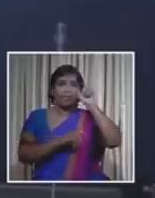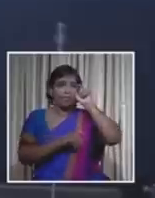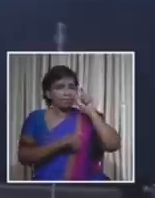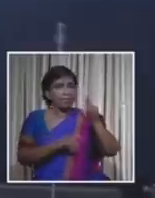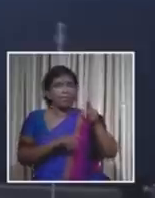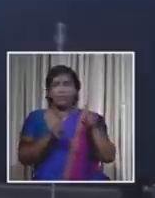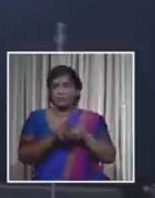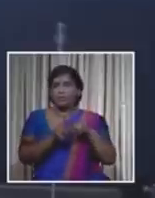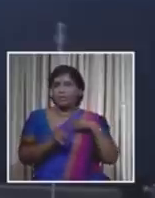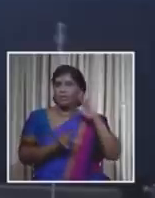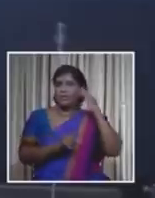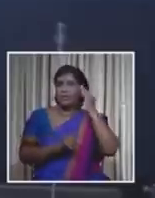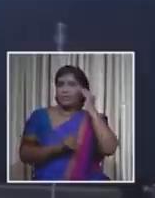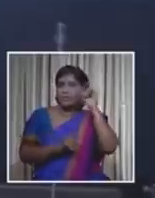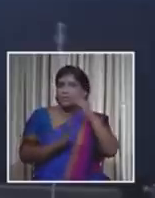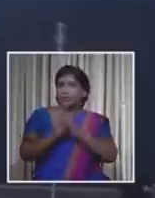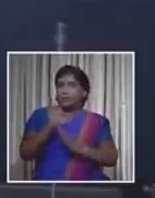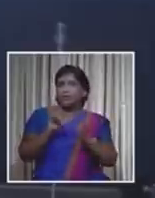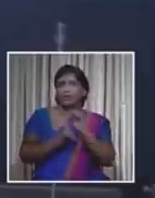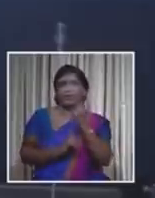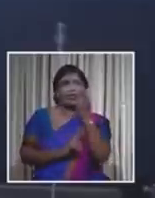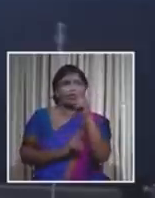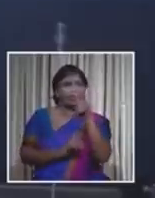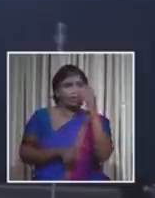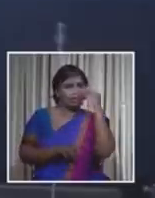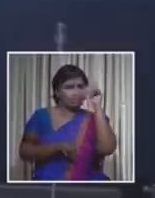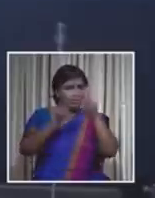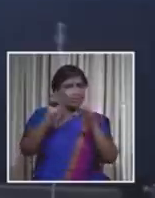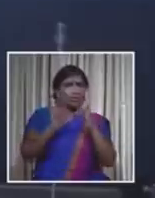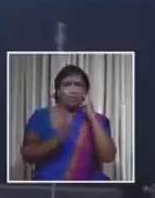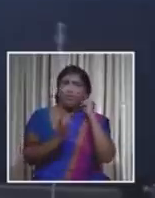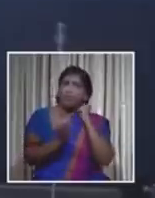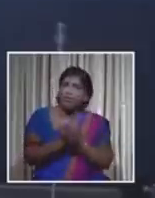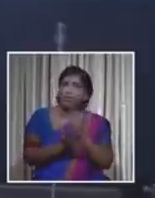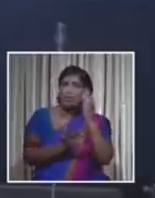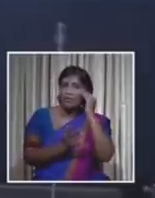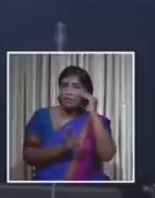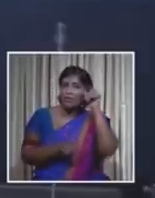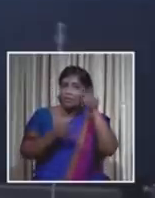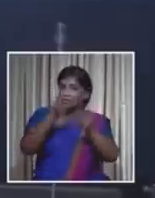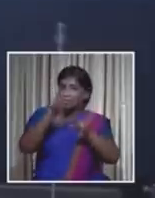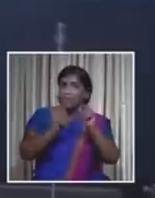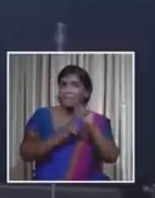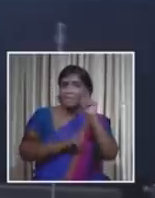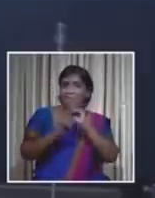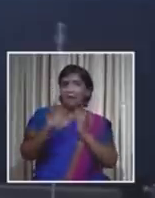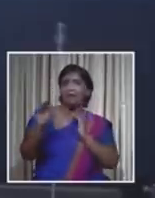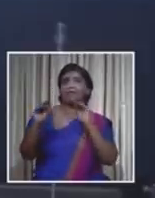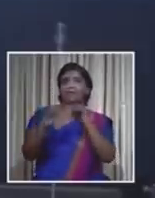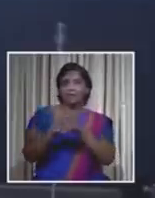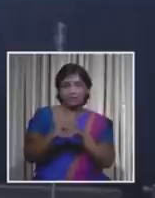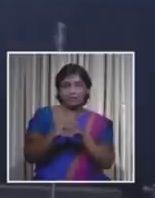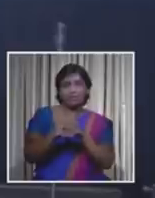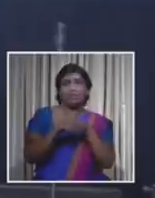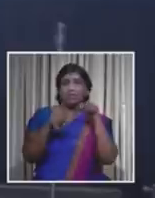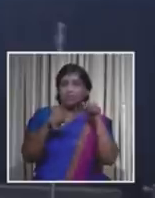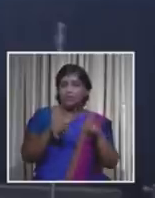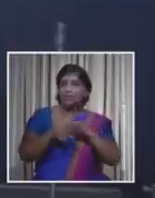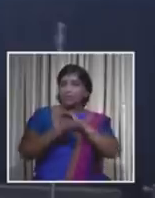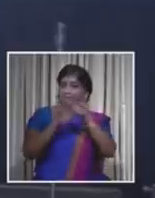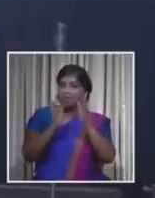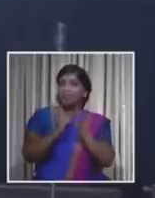එස විශේෂයෙන්ම කාන්තා මන්ත්‍රීවරිය ඉන්නේ 12යි බොහොම අමාරුවෙන් මේ කාන්තා අද අපි දේශපාලනට ගේන නිසා මේ